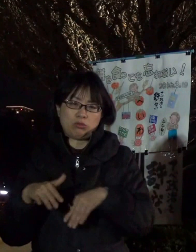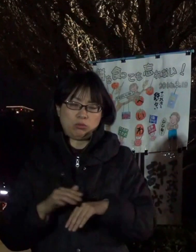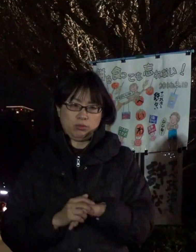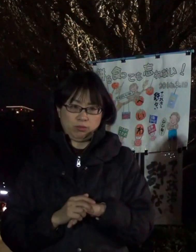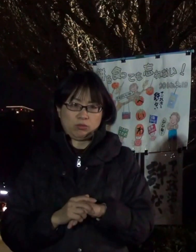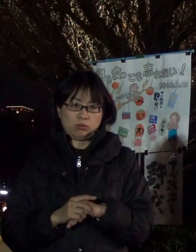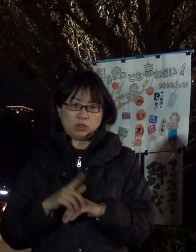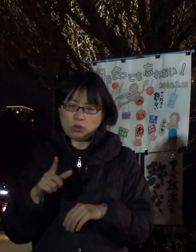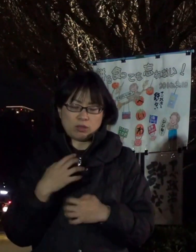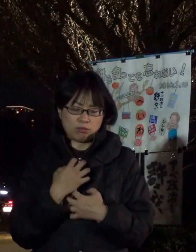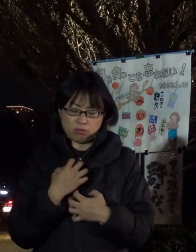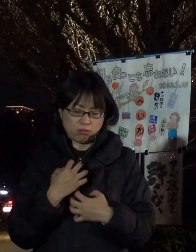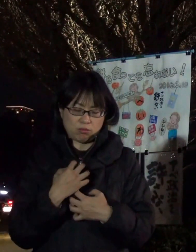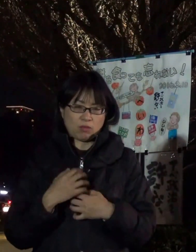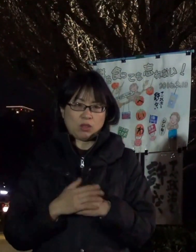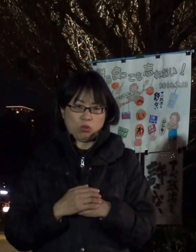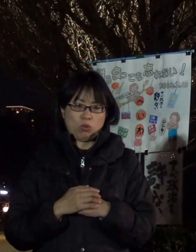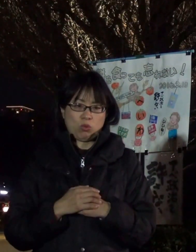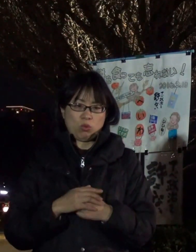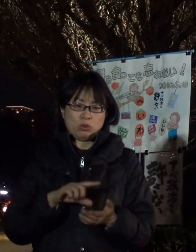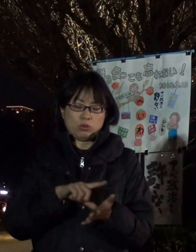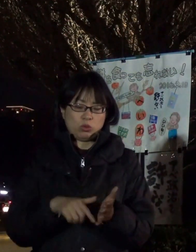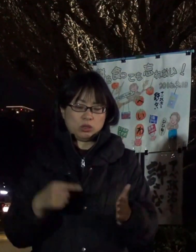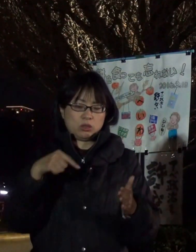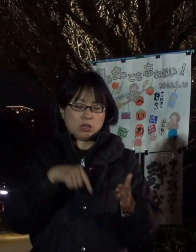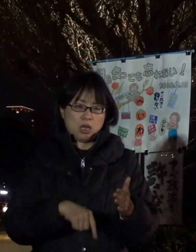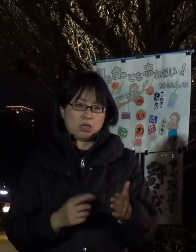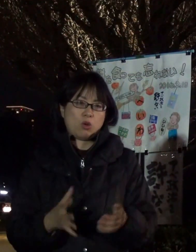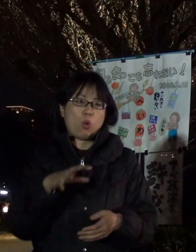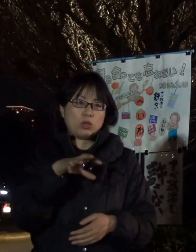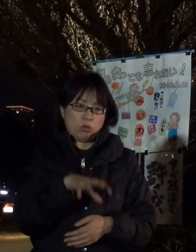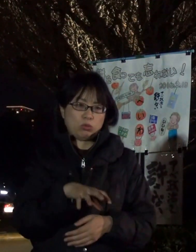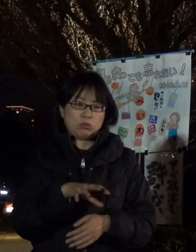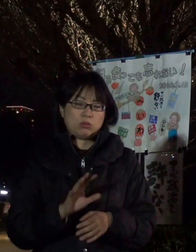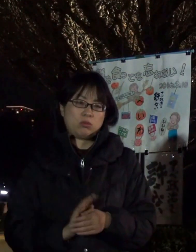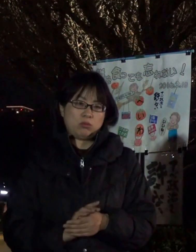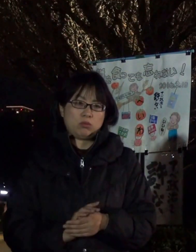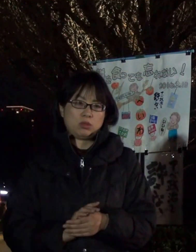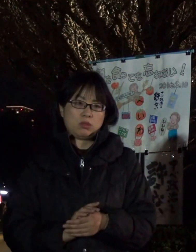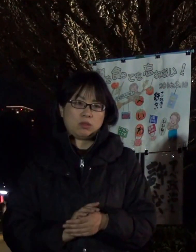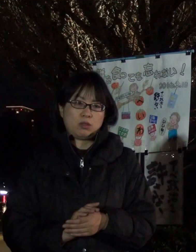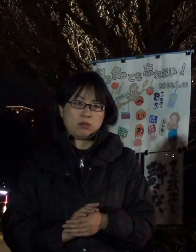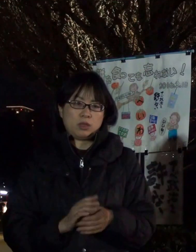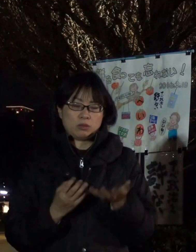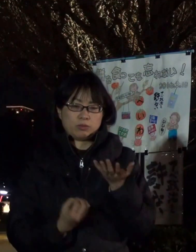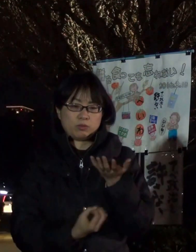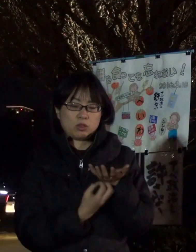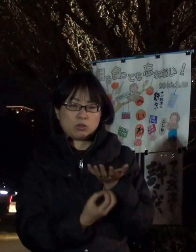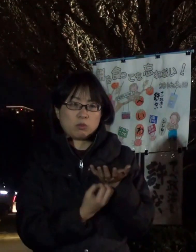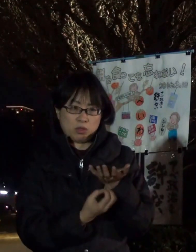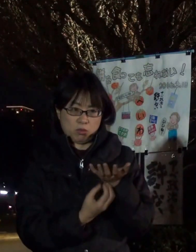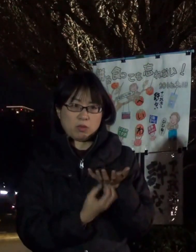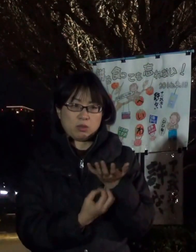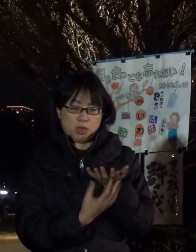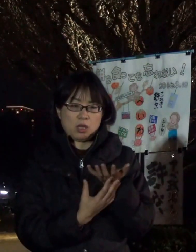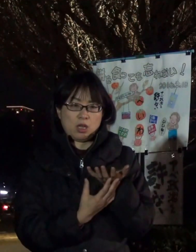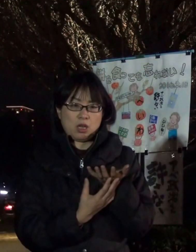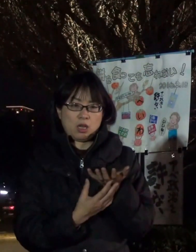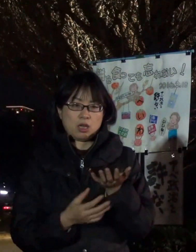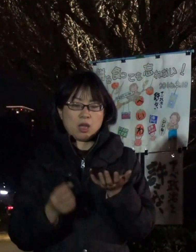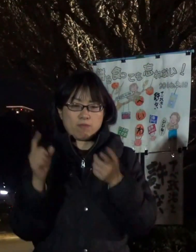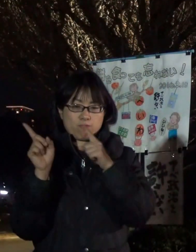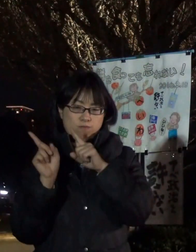んなリスクを冒して敷地内に保管しておくぐらいであれば、100万分の1まで低減できるフィルター付きの焼却